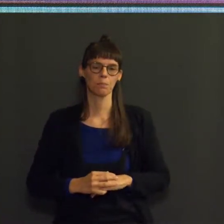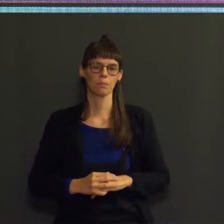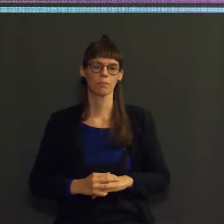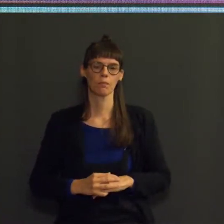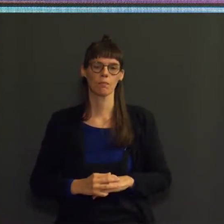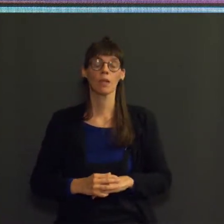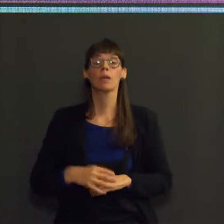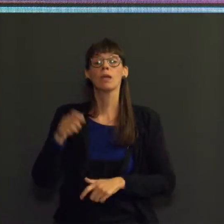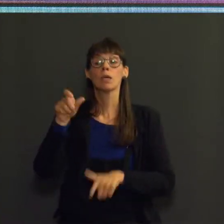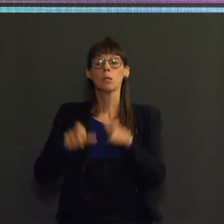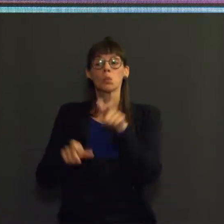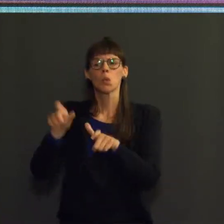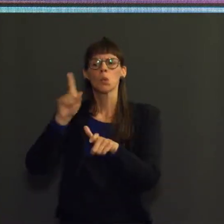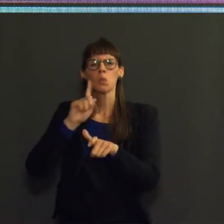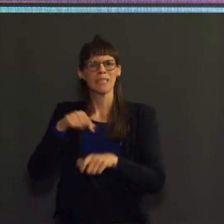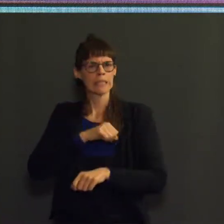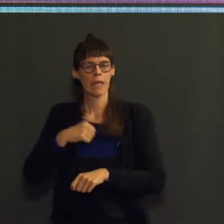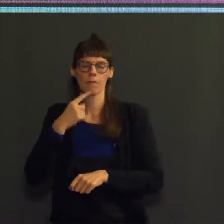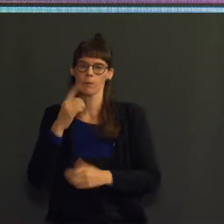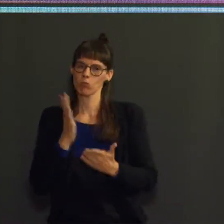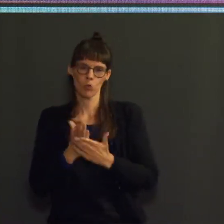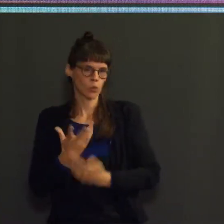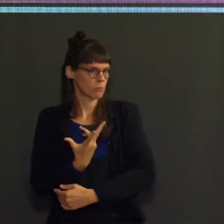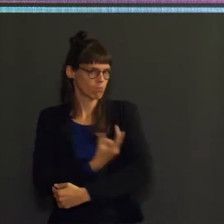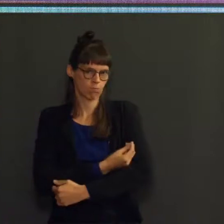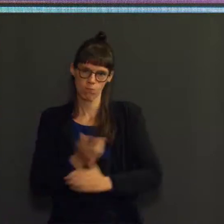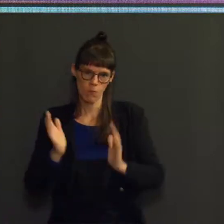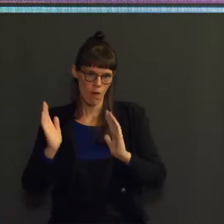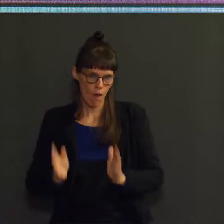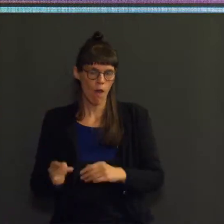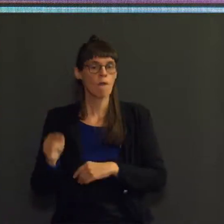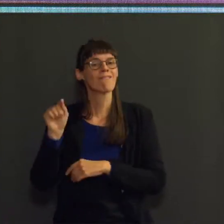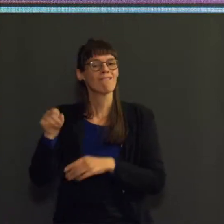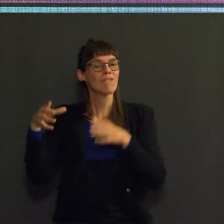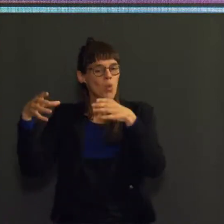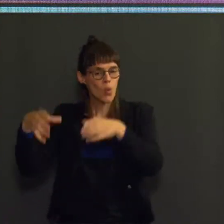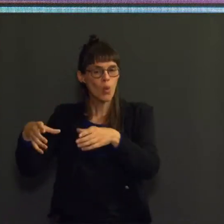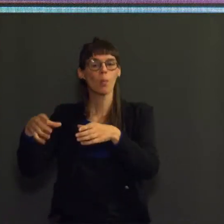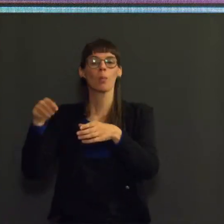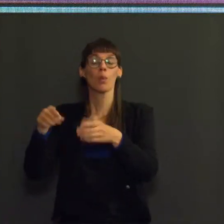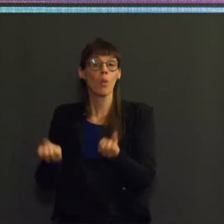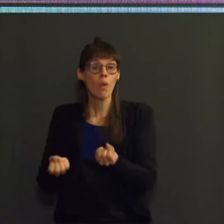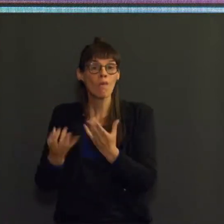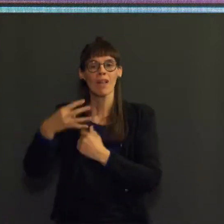Bij de deelnemers die aangaven dat ze nog niet gevaccineerd waren, bedroeg dit